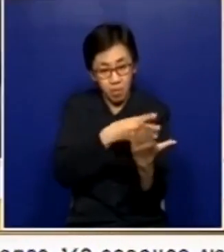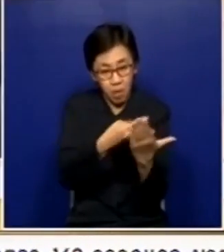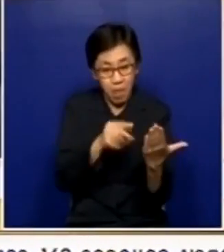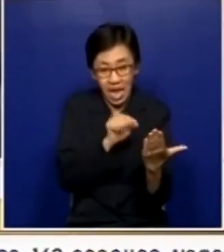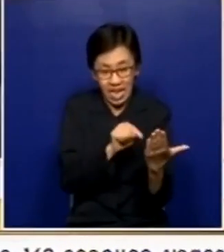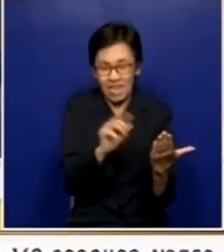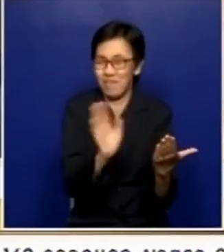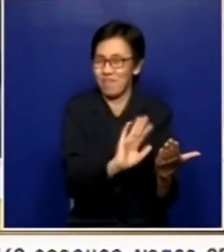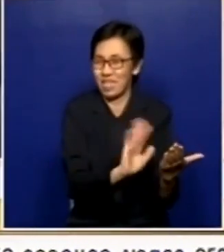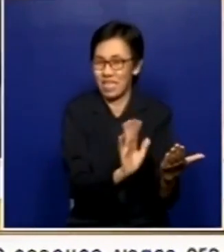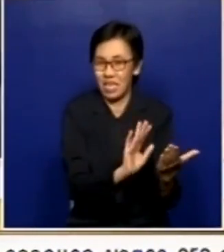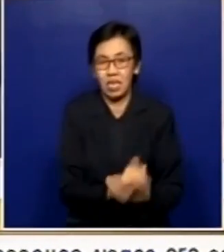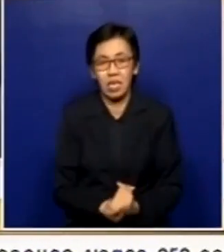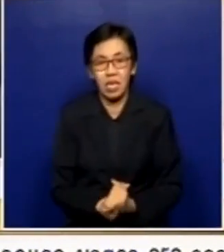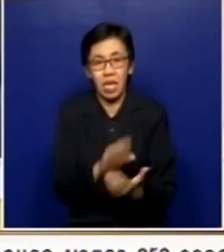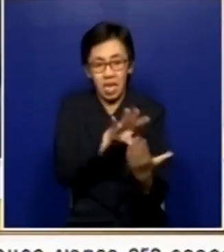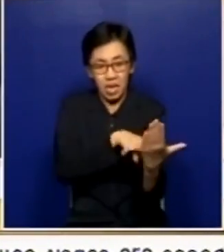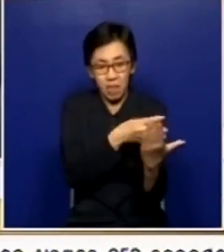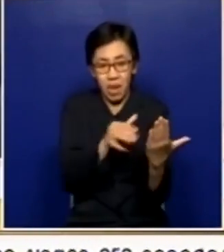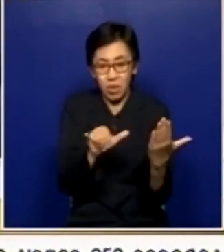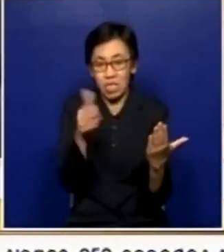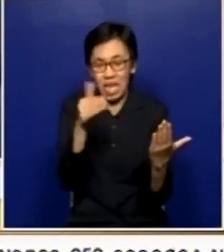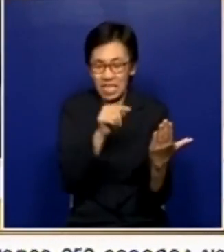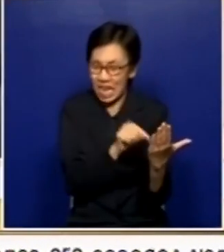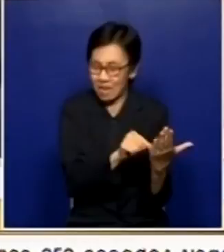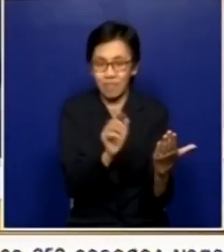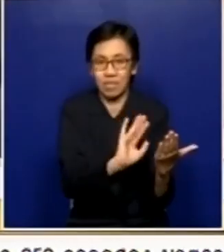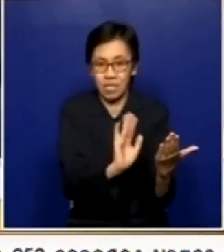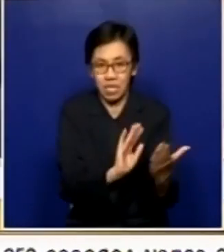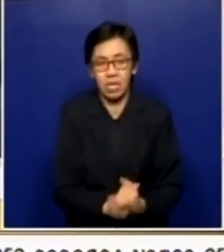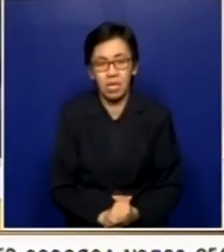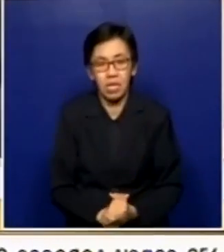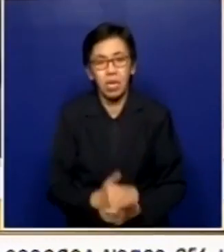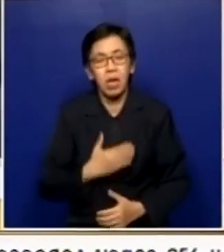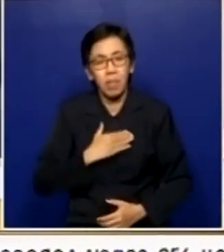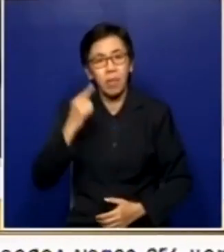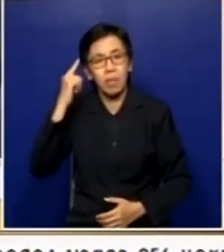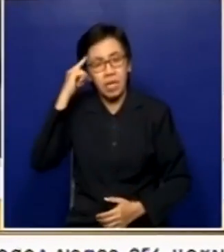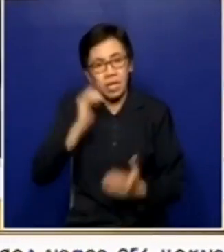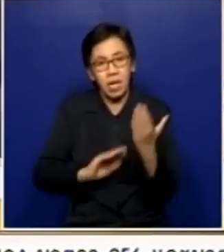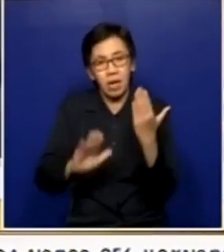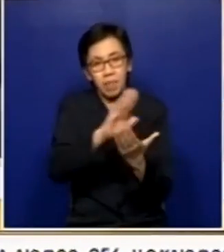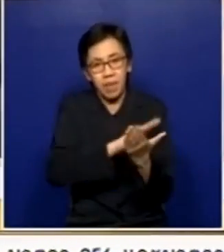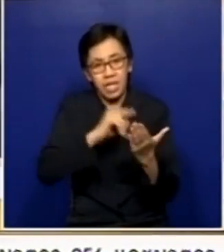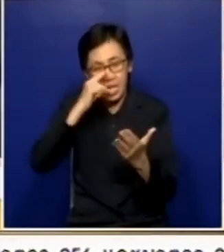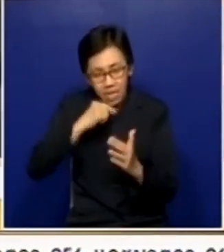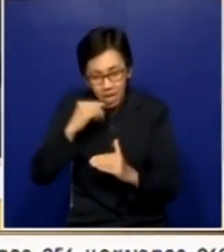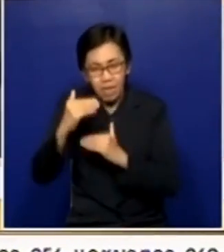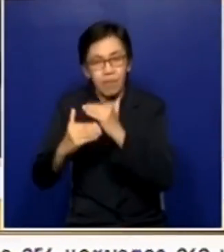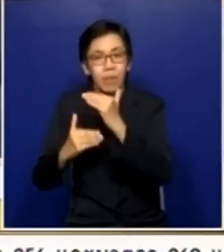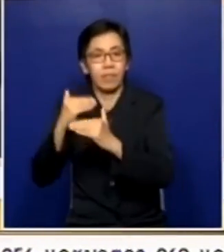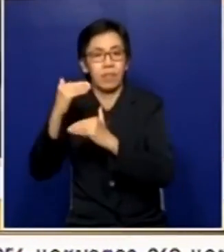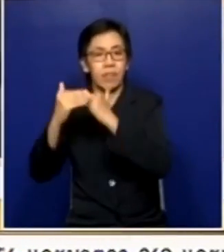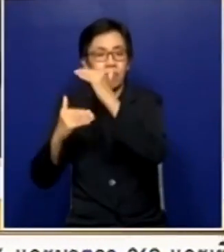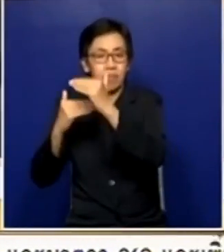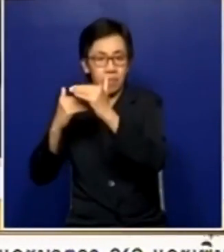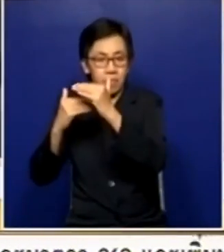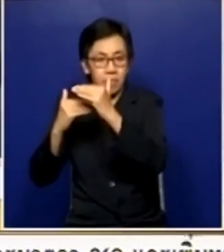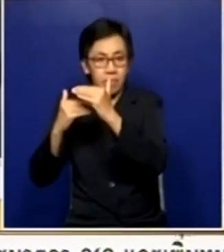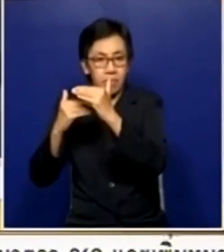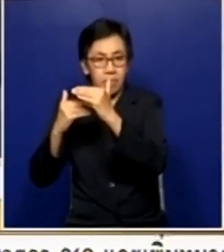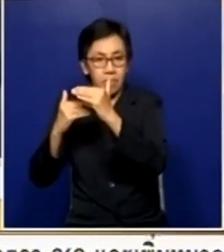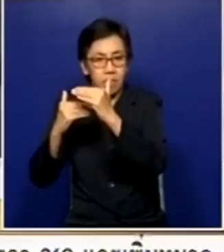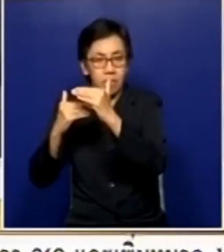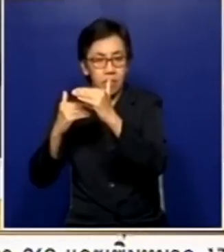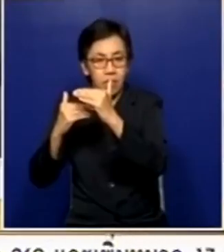หรือยุทธศาสตร์การผมคิดว่าไปเจอใจมีความเจ้านะในเรื่องของ